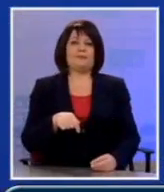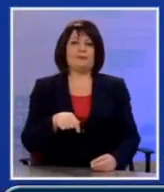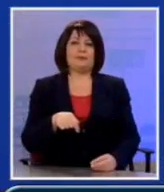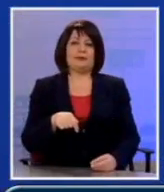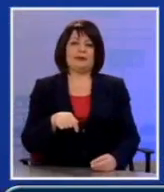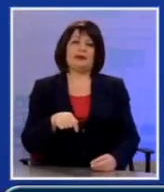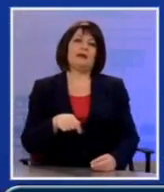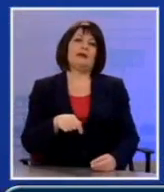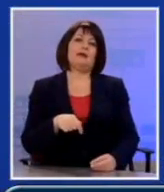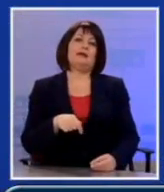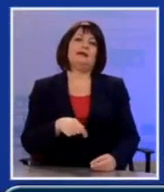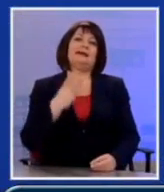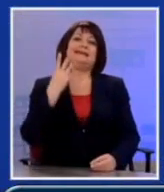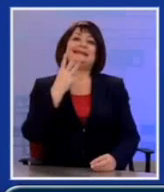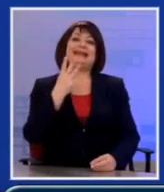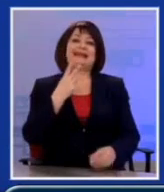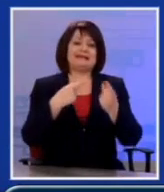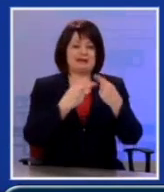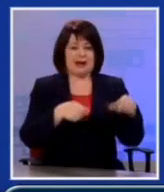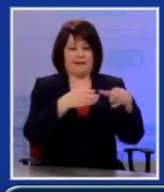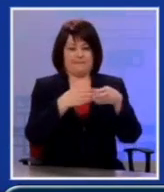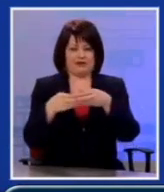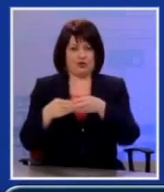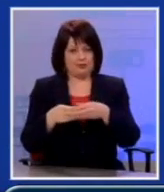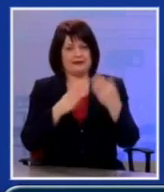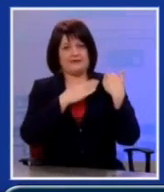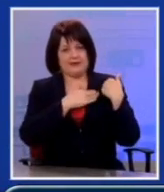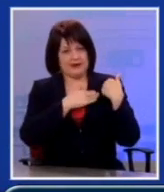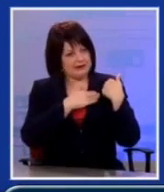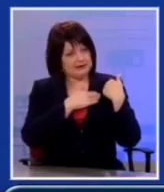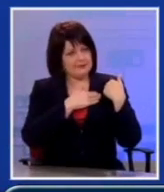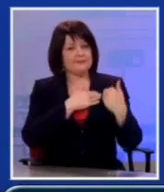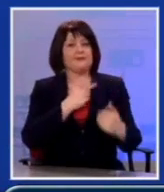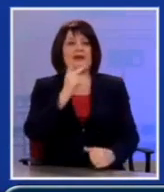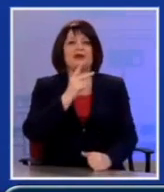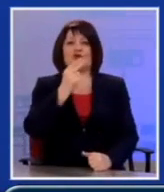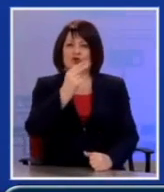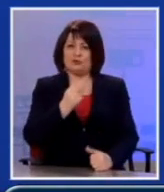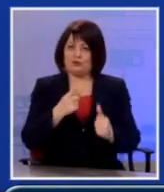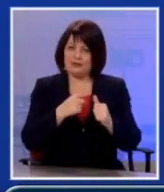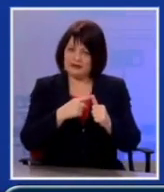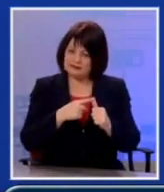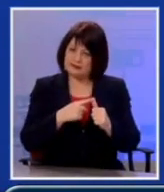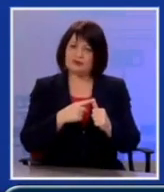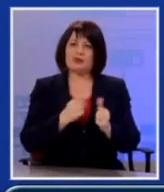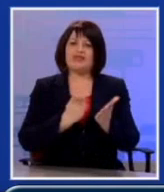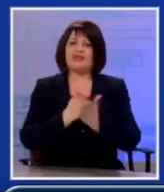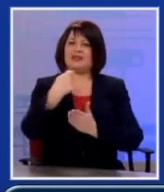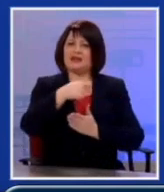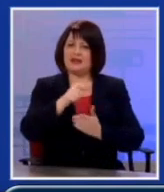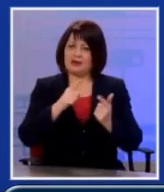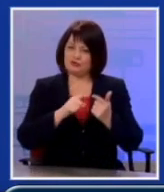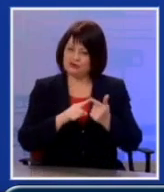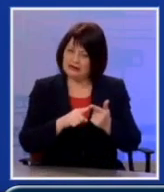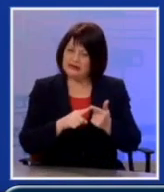στις τρεις συναρμόδιες επιτροπές, στην Επιτροπή Κοινωνικών Υποθέσεων, στην Επιτροπή Δικαιοσύνης